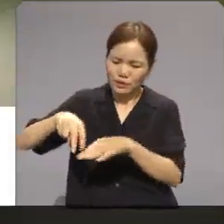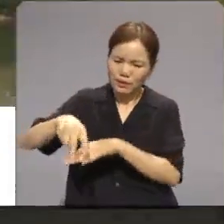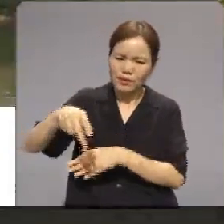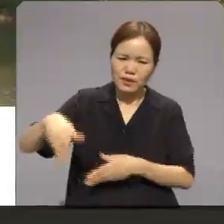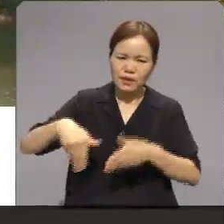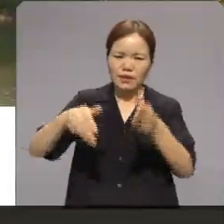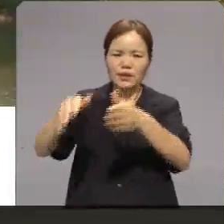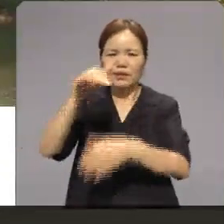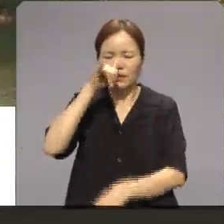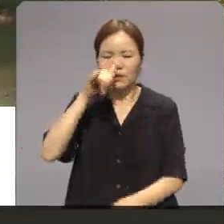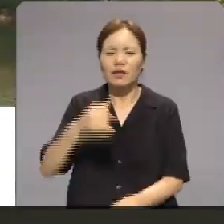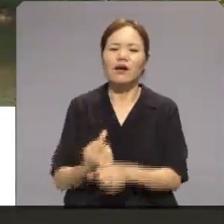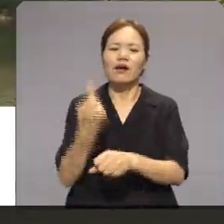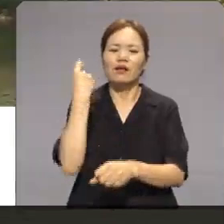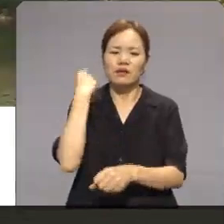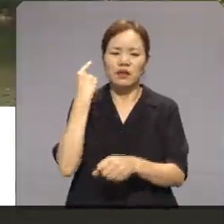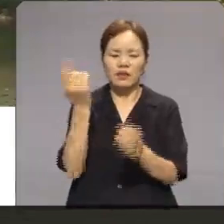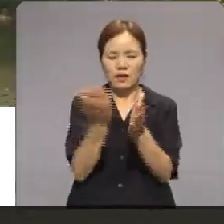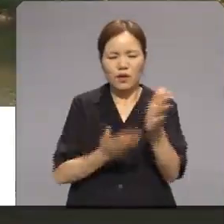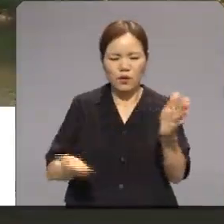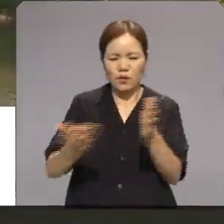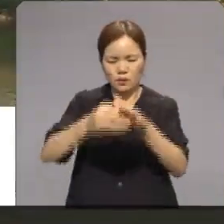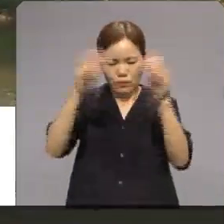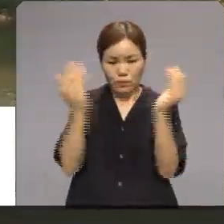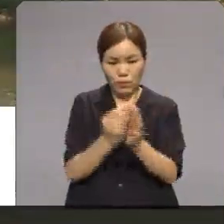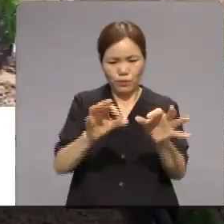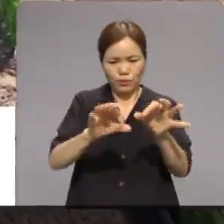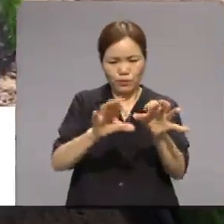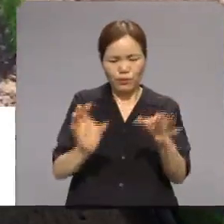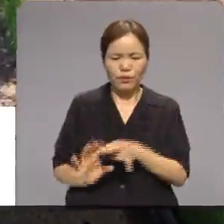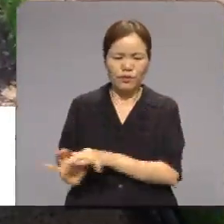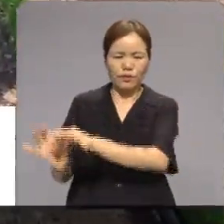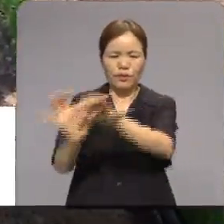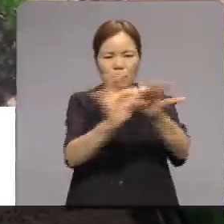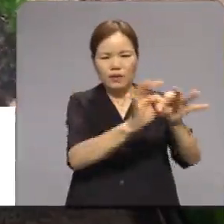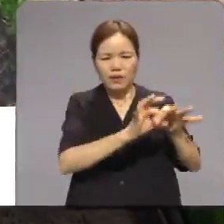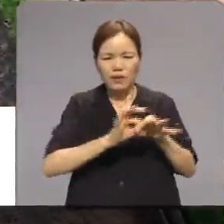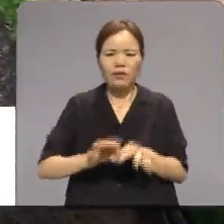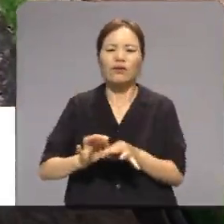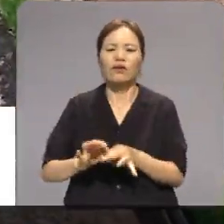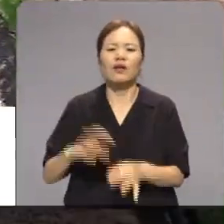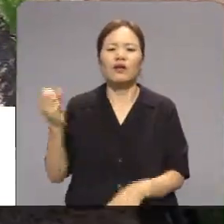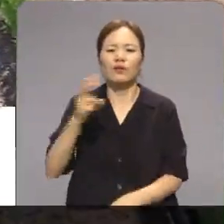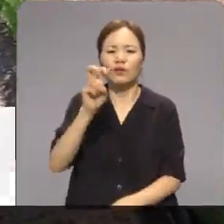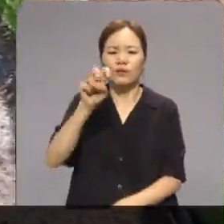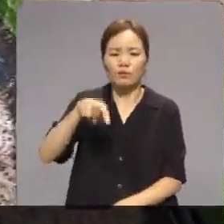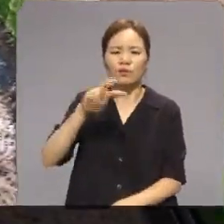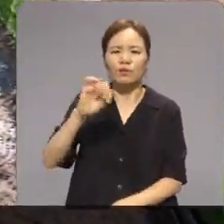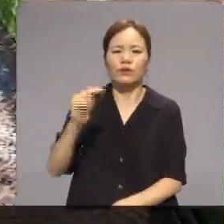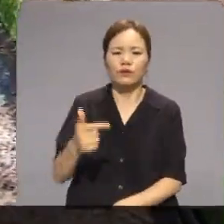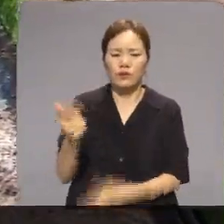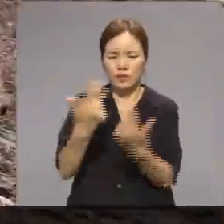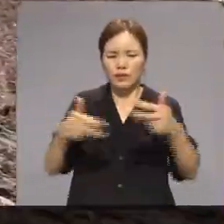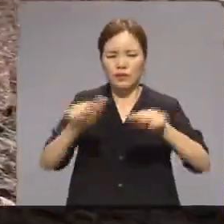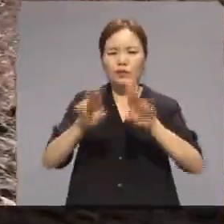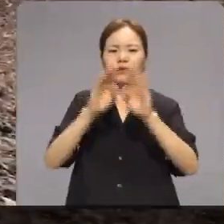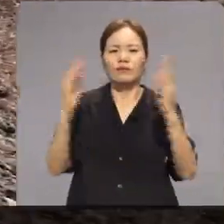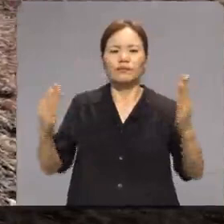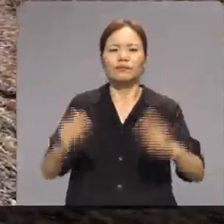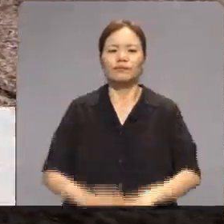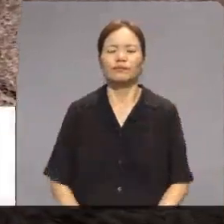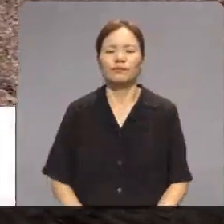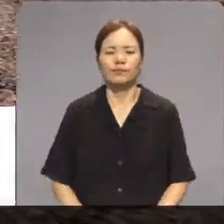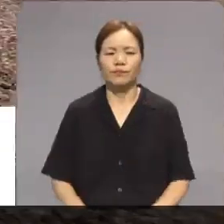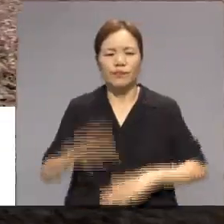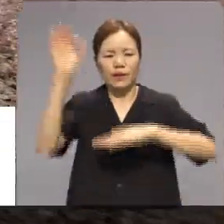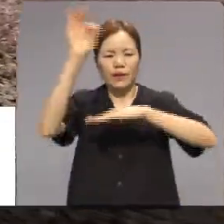있습니다. 지난해 호수 정구간이 연결됐고 호수변엔 무민공원이 문을 열었습니다.